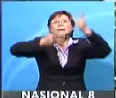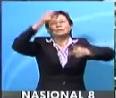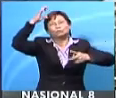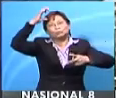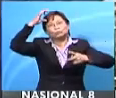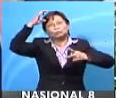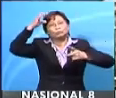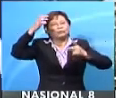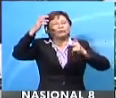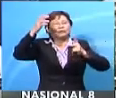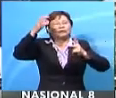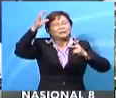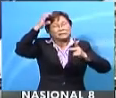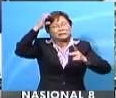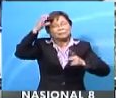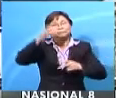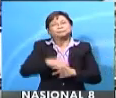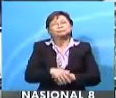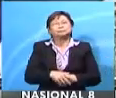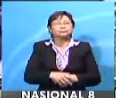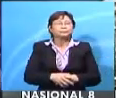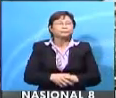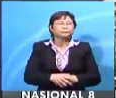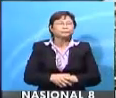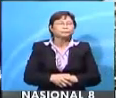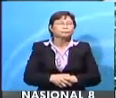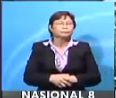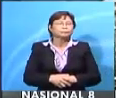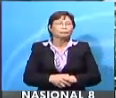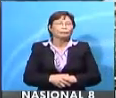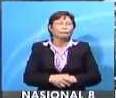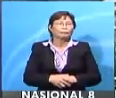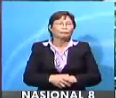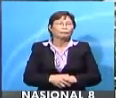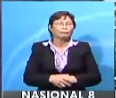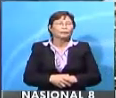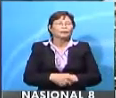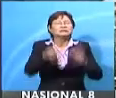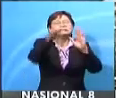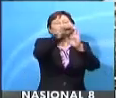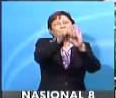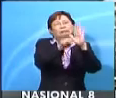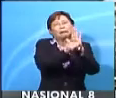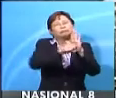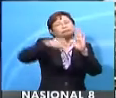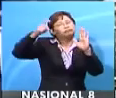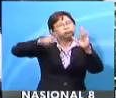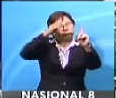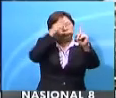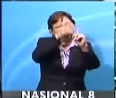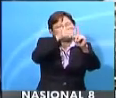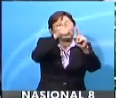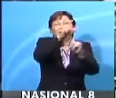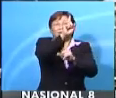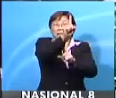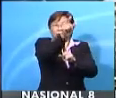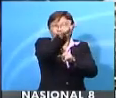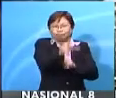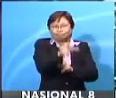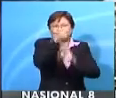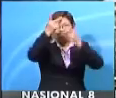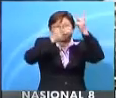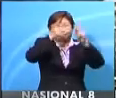pelancong-pelancong Malaysia, pelancong-pelancong China. Mereka telah mengenakan syarat iaitu bahawa setiap turis